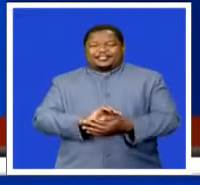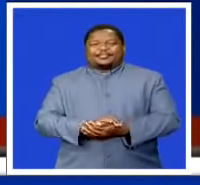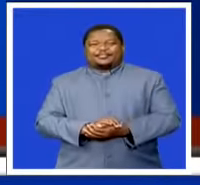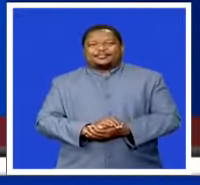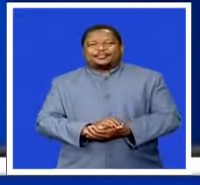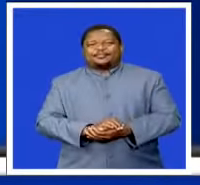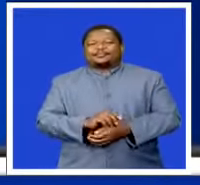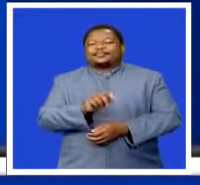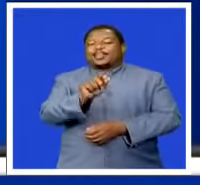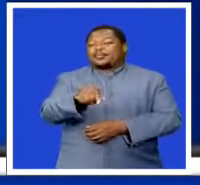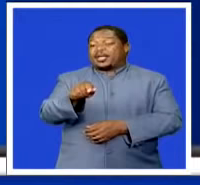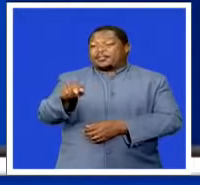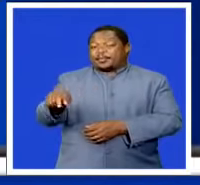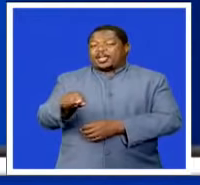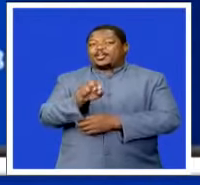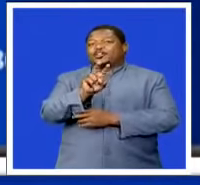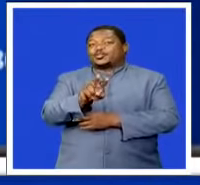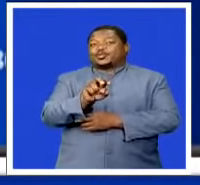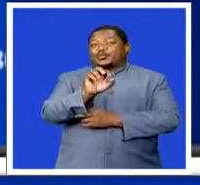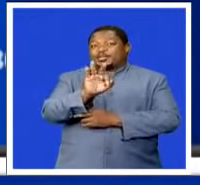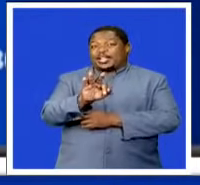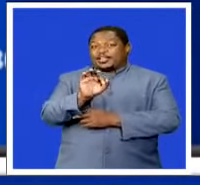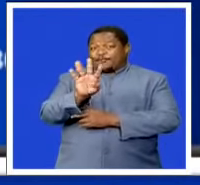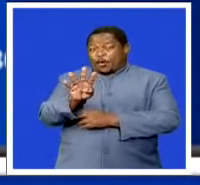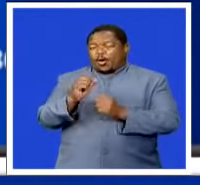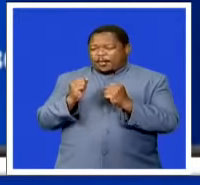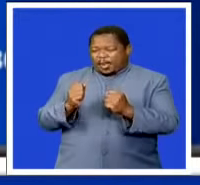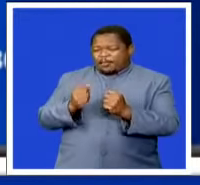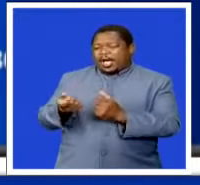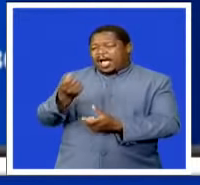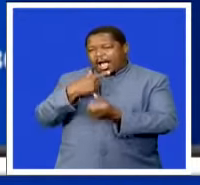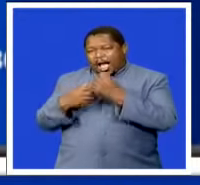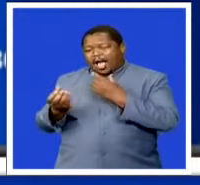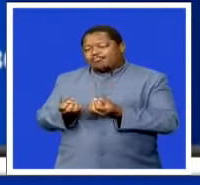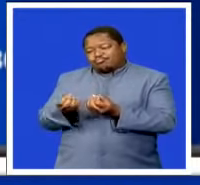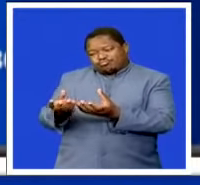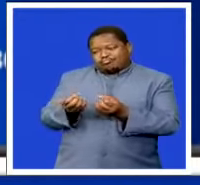ku-5,789. Bangu-234 labalashelwa lomkhuhlane kantsi